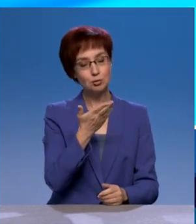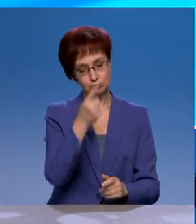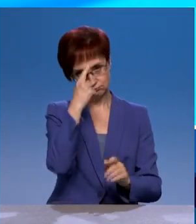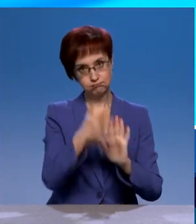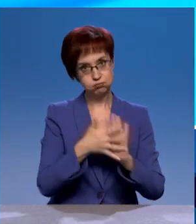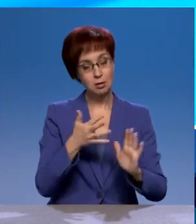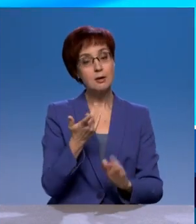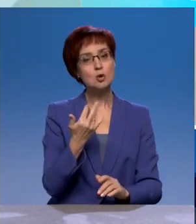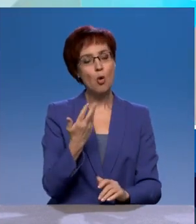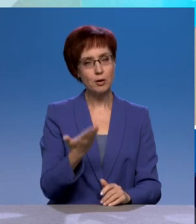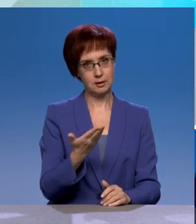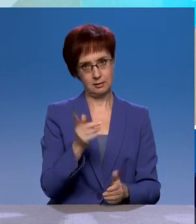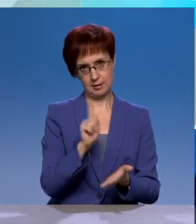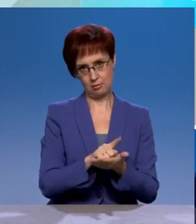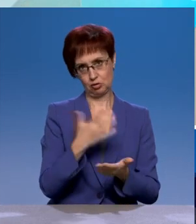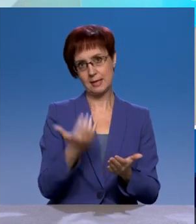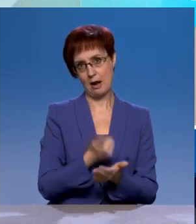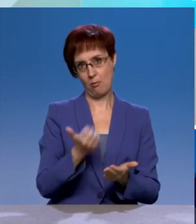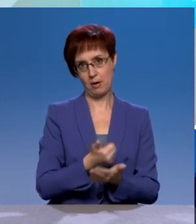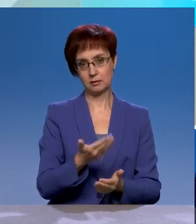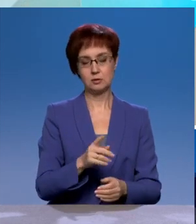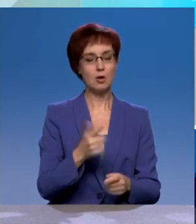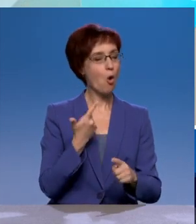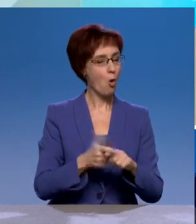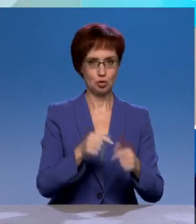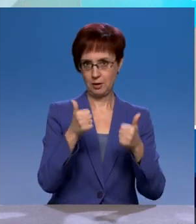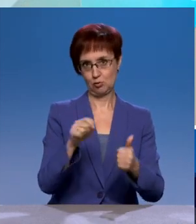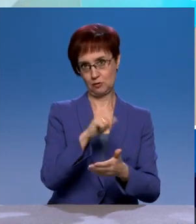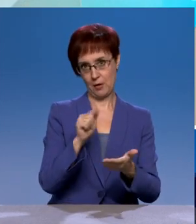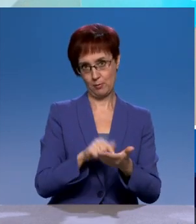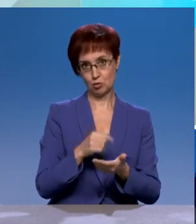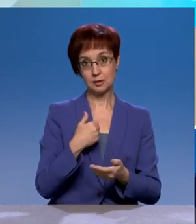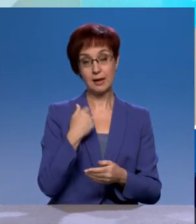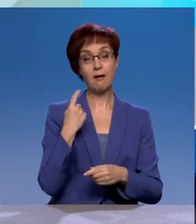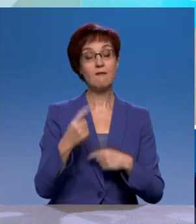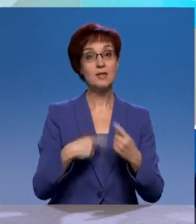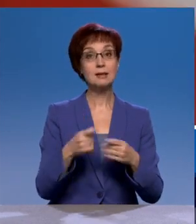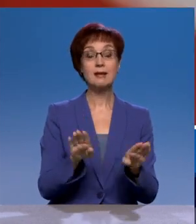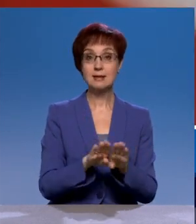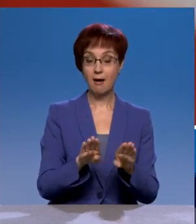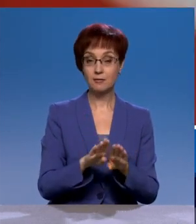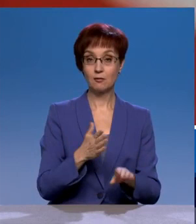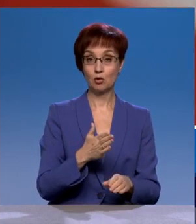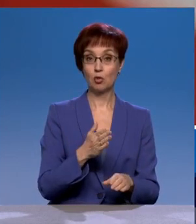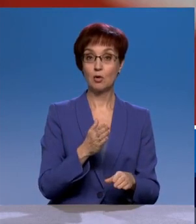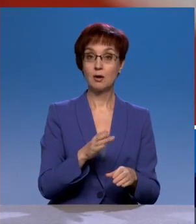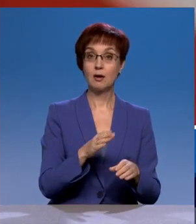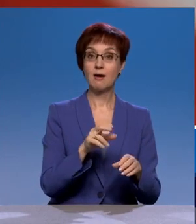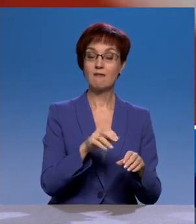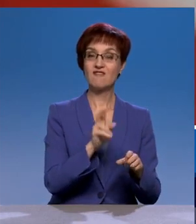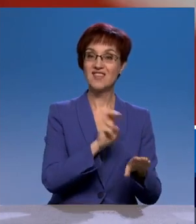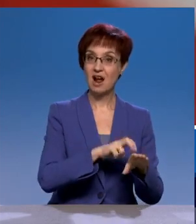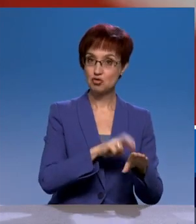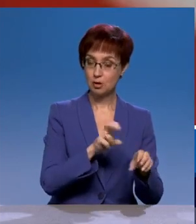вот здесь очень хороший вопрос. На самом деле, я всегда сравниваю нашу специальность, и врачебную, и специальность